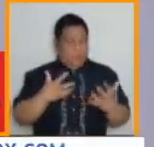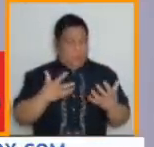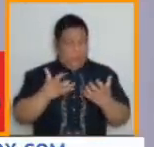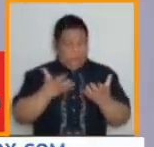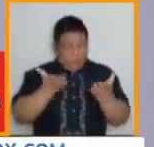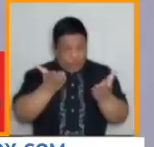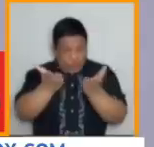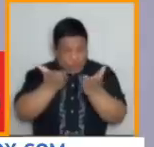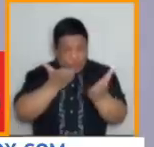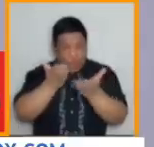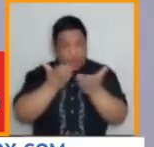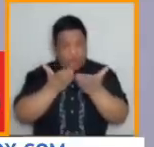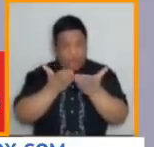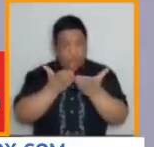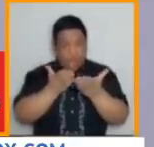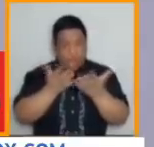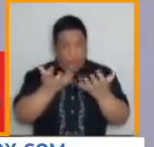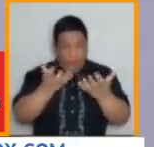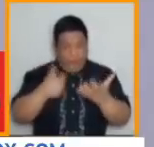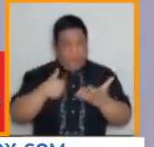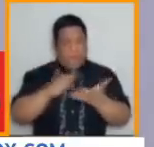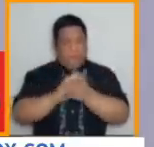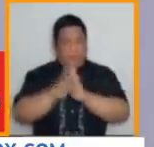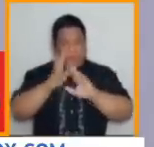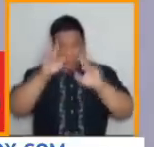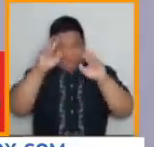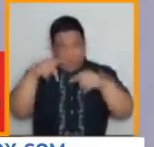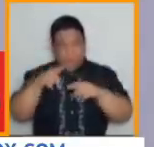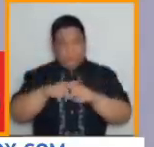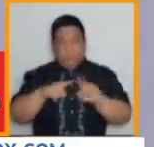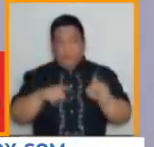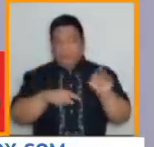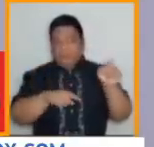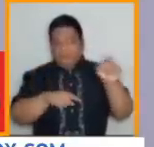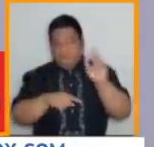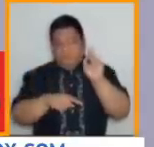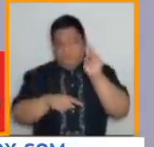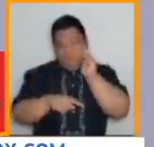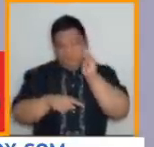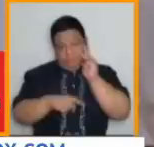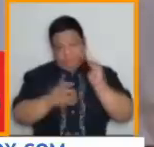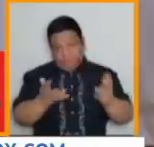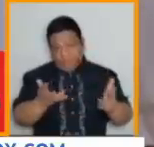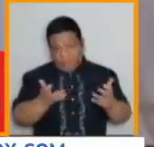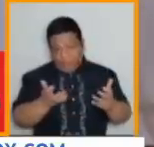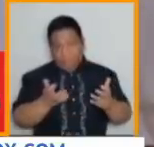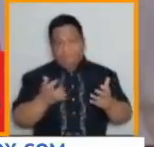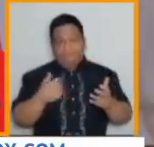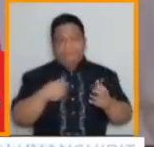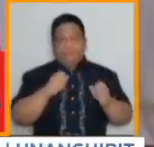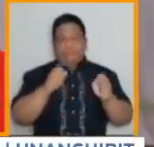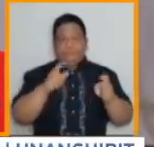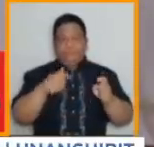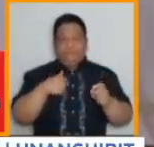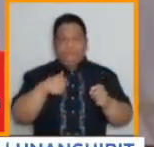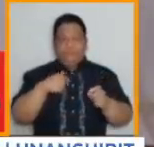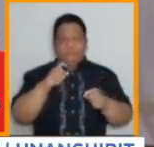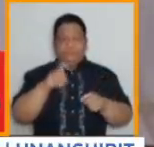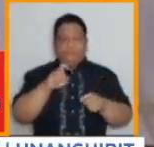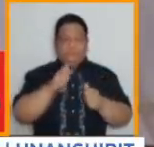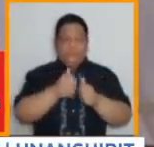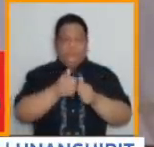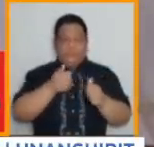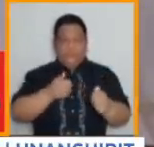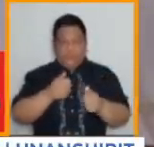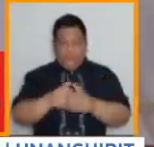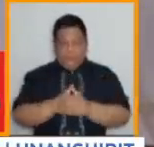presidente dahil sa kagustuhan ng ating mahal na Pangulo. Kailangan ko pong umiwas. Walang tinukoy ng mga pangalan at